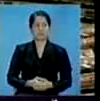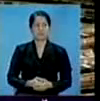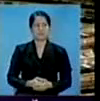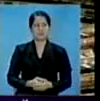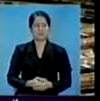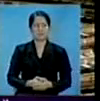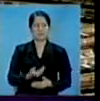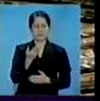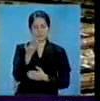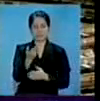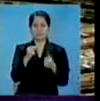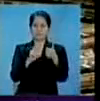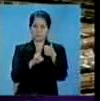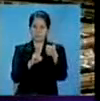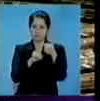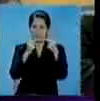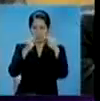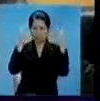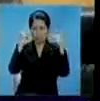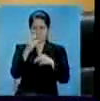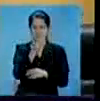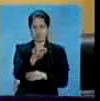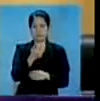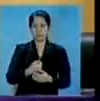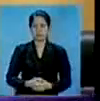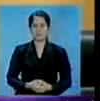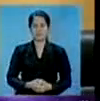เชิญท่านรองนายกสุเทพครับ